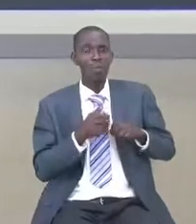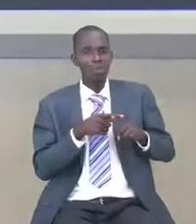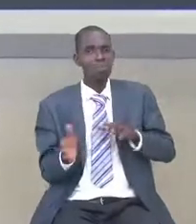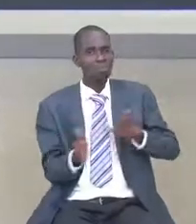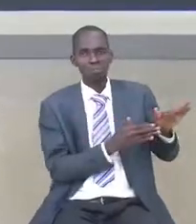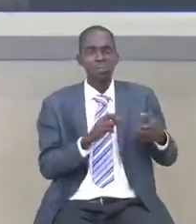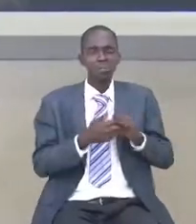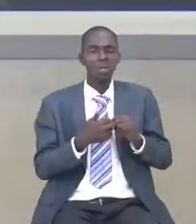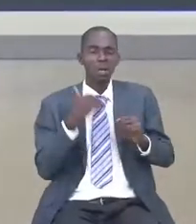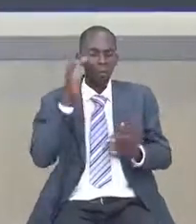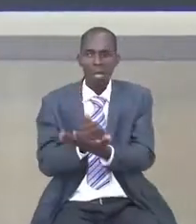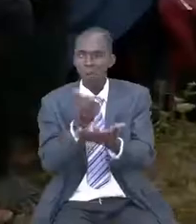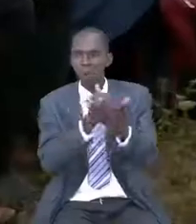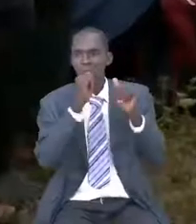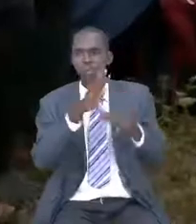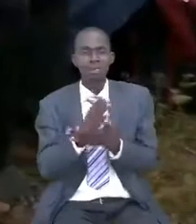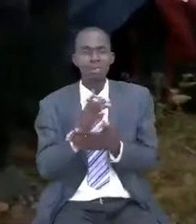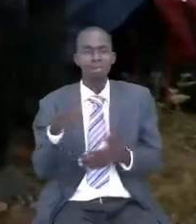pour quelqu'un au nom de Jésus.